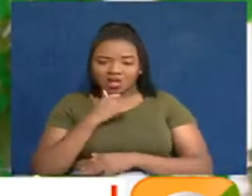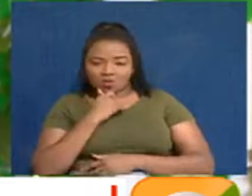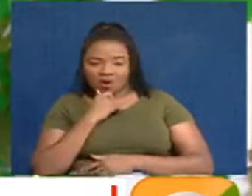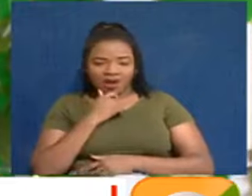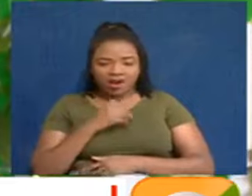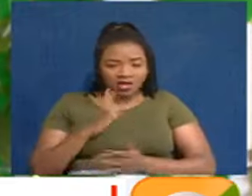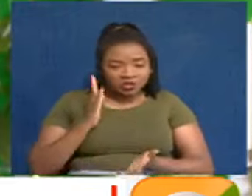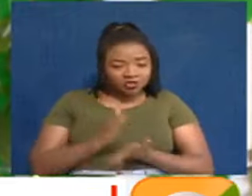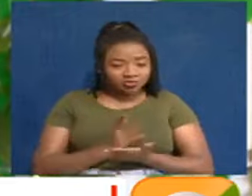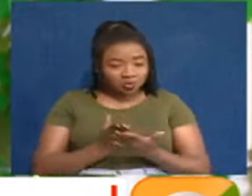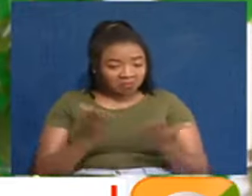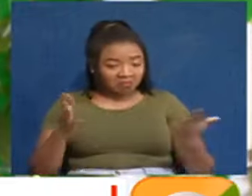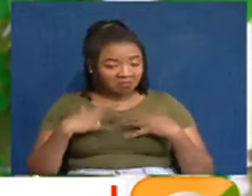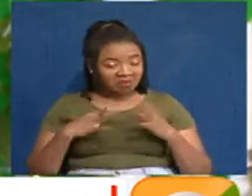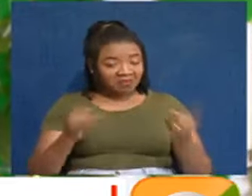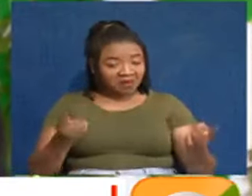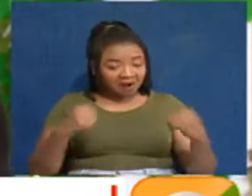kweli.